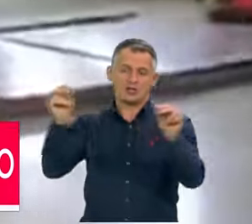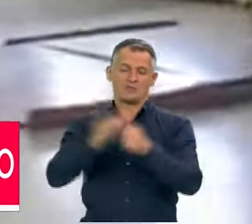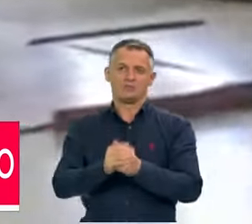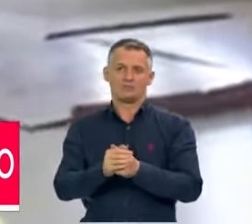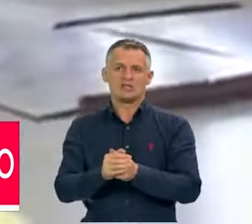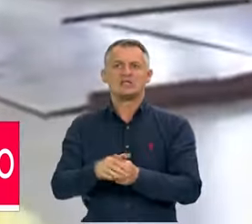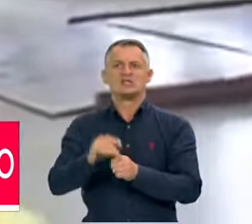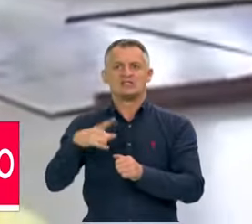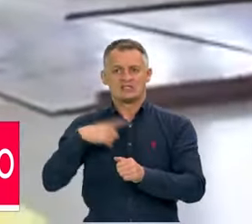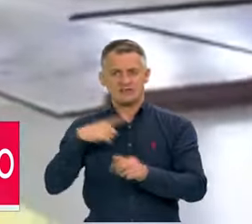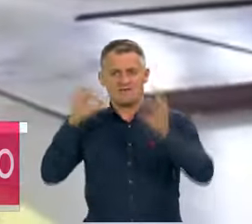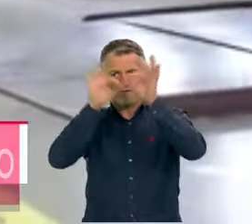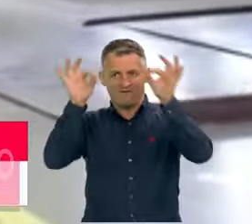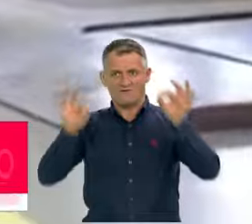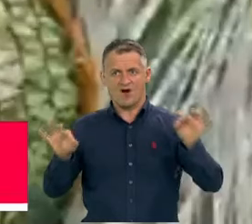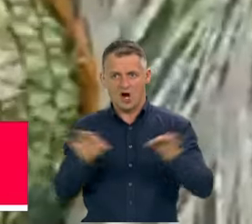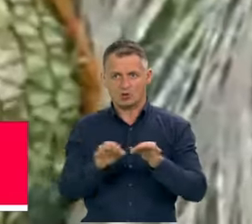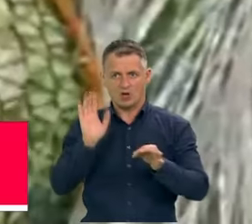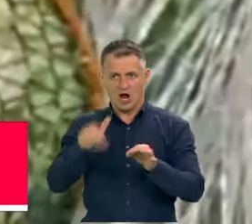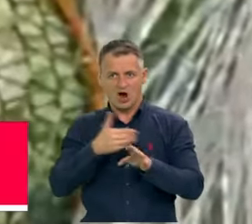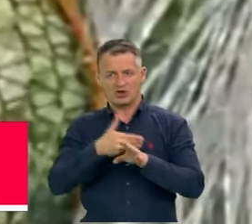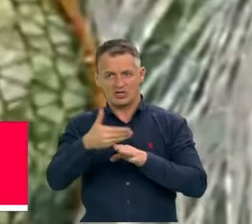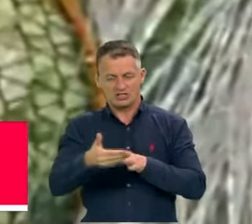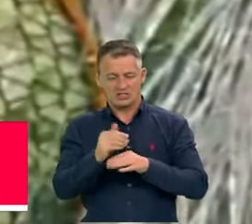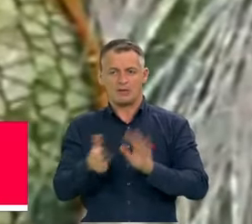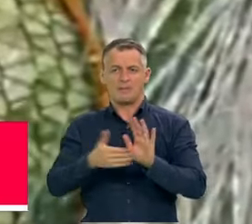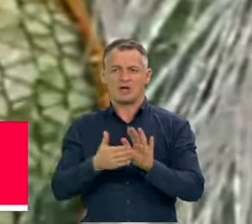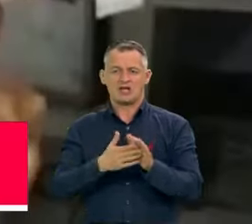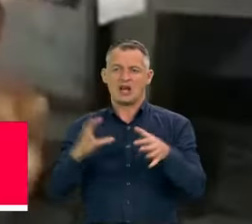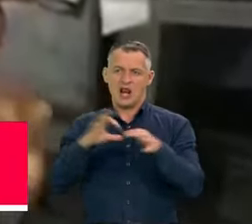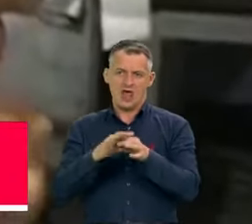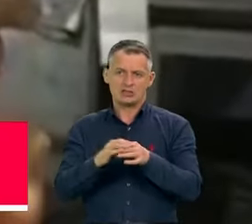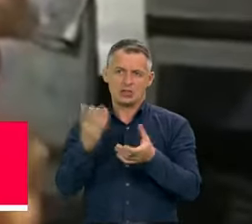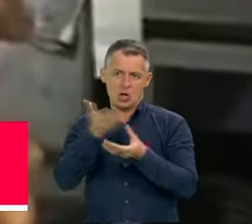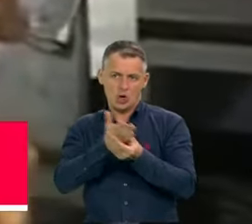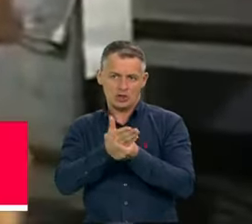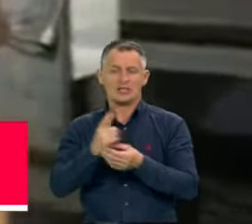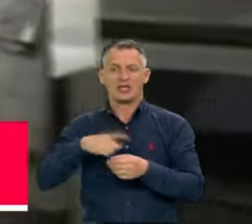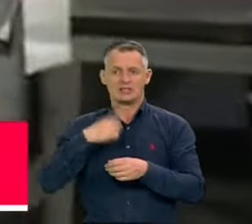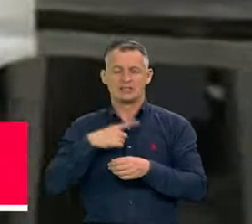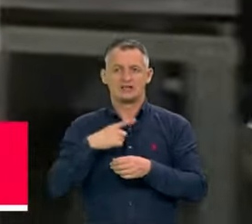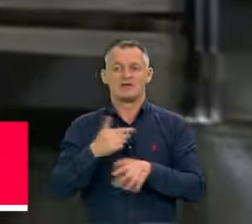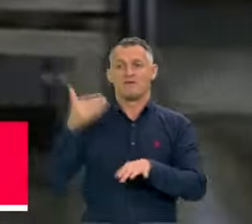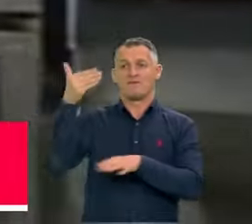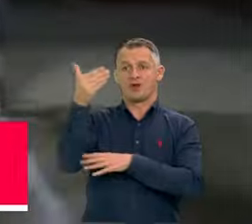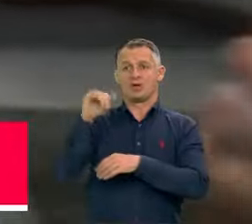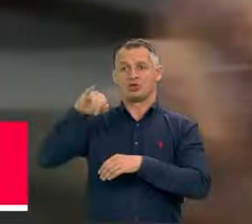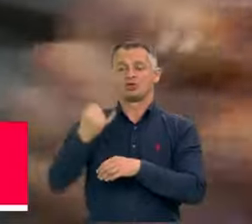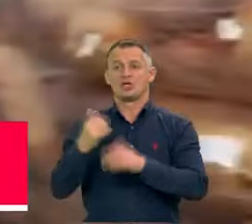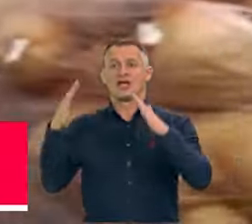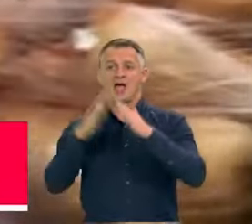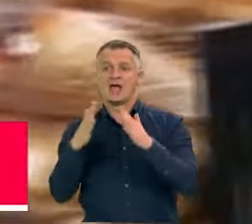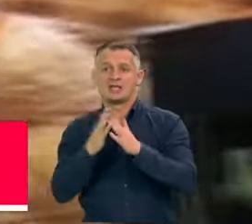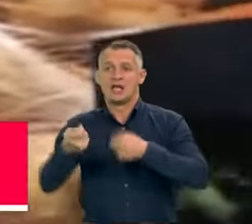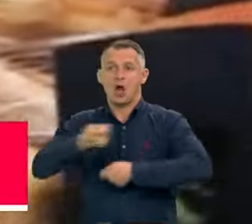au întârzieri dar sunt în baza relațiilor contractuale care există între furnizor și casa de Comerț